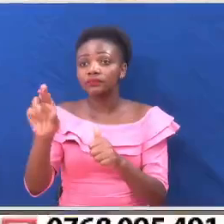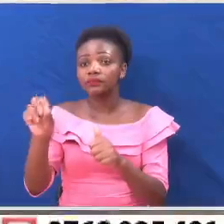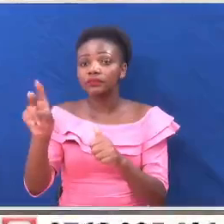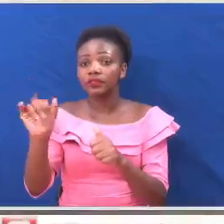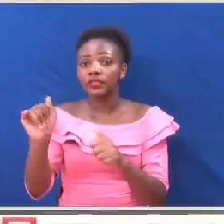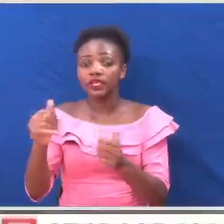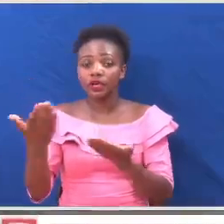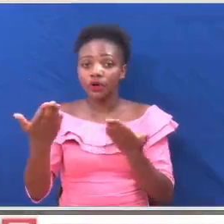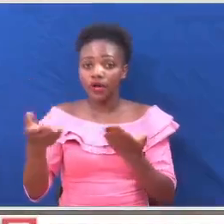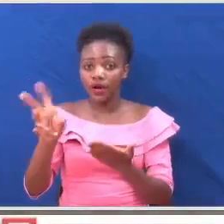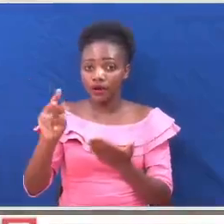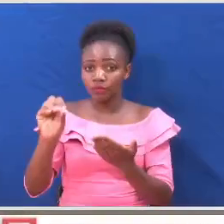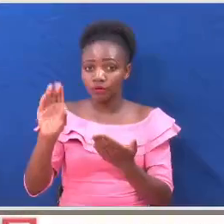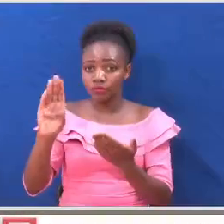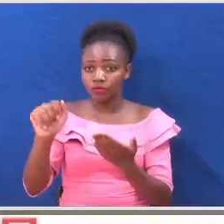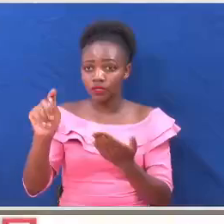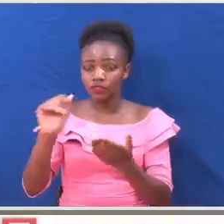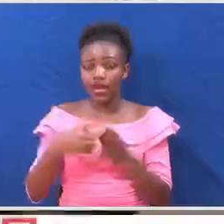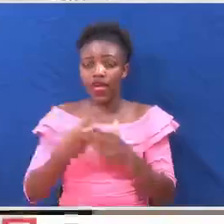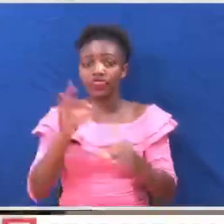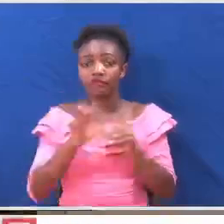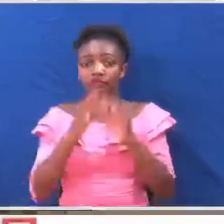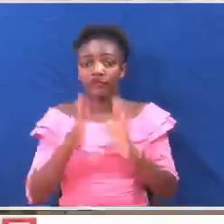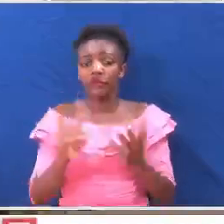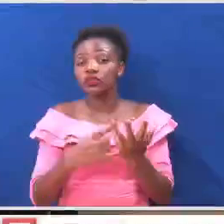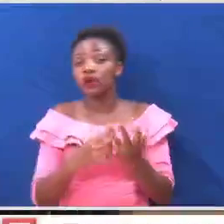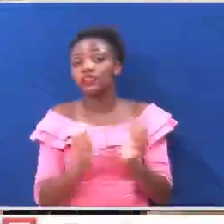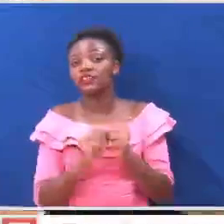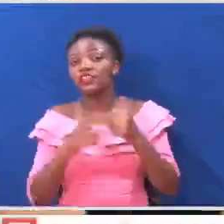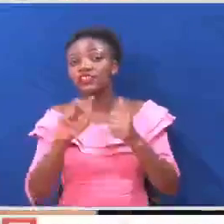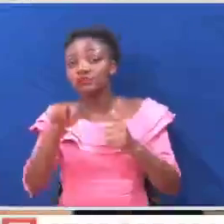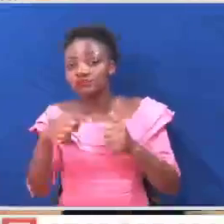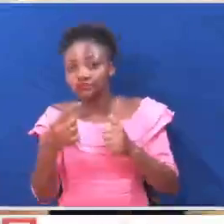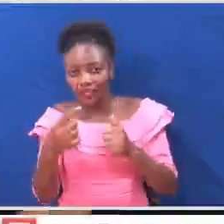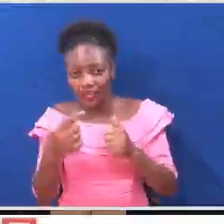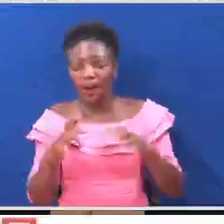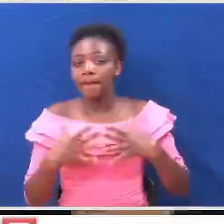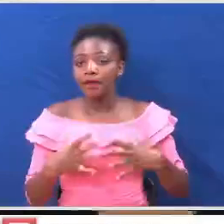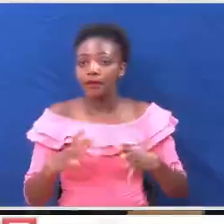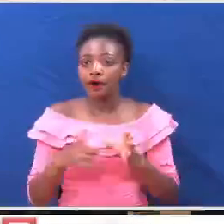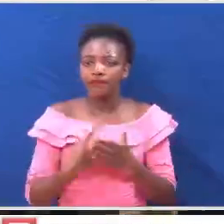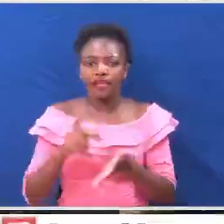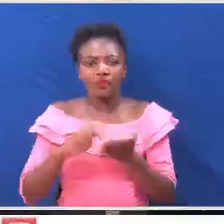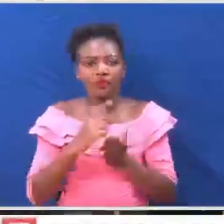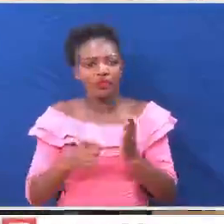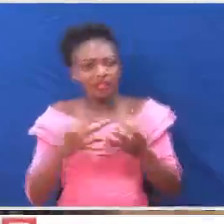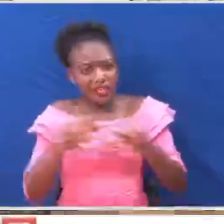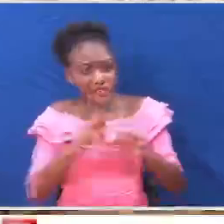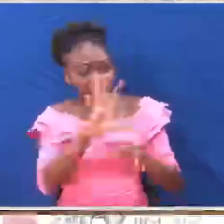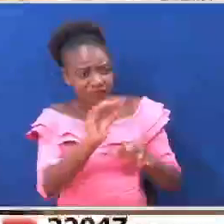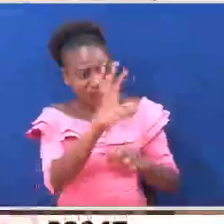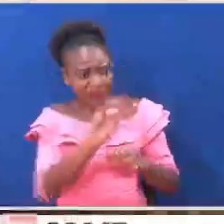Wadi ya gombato ambayo inawapiga kura 10007 mwenzangu andrin hivyo basi Kama 50 Pia